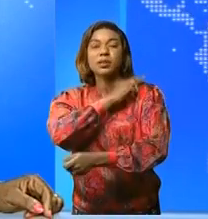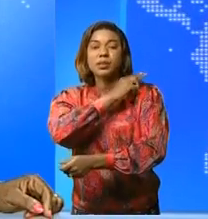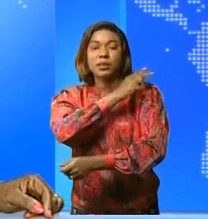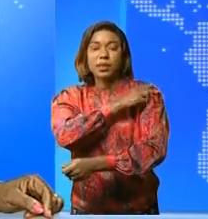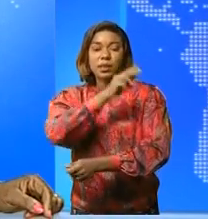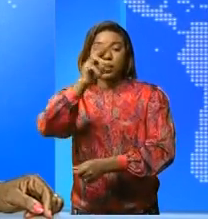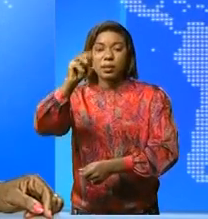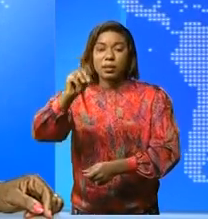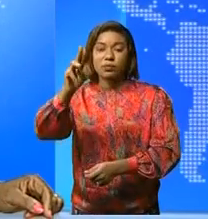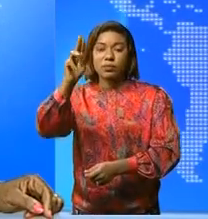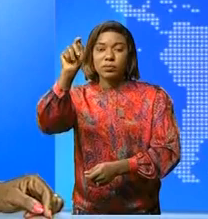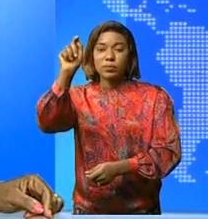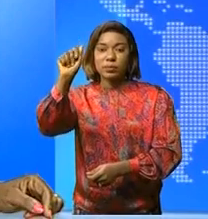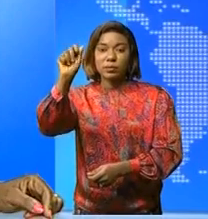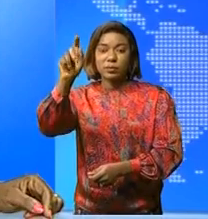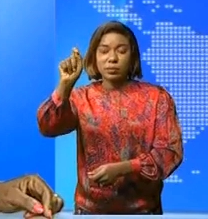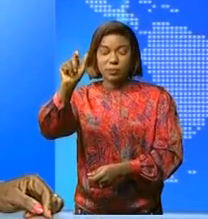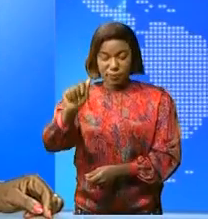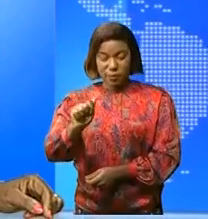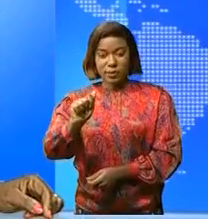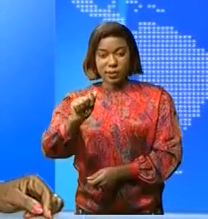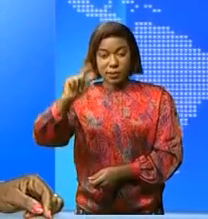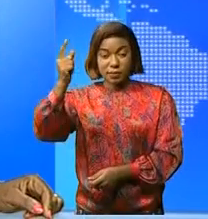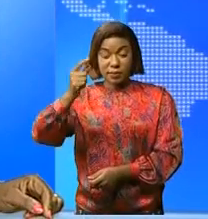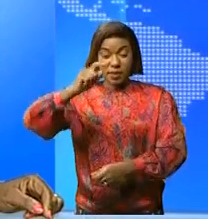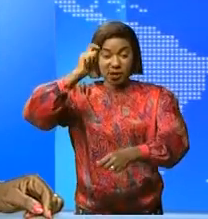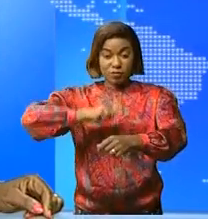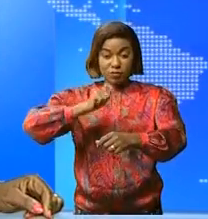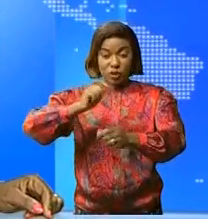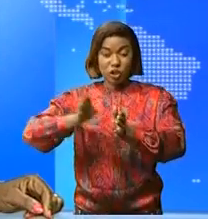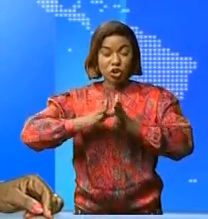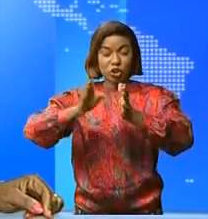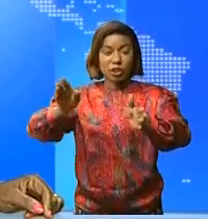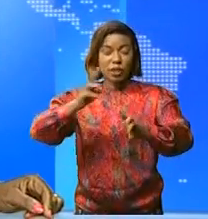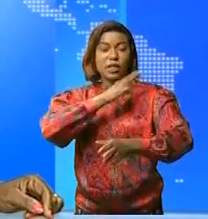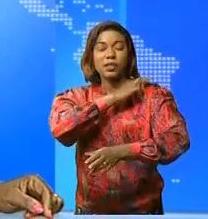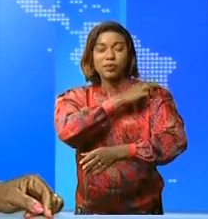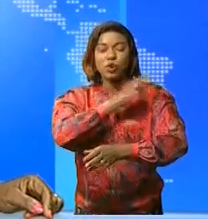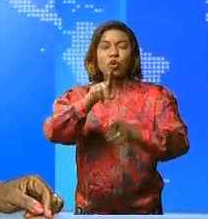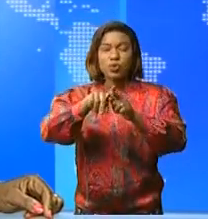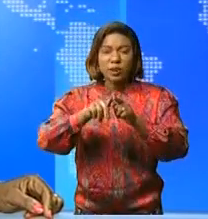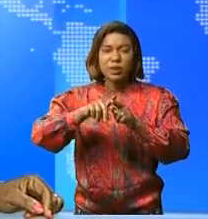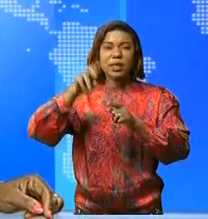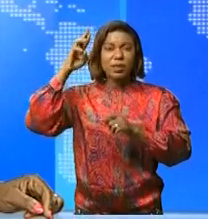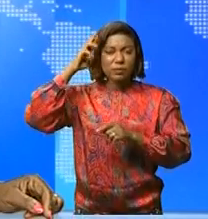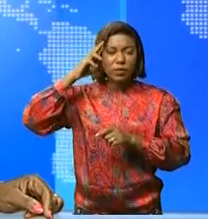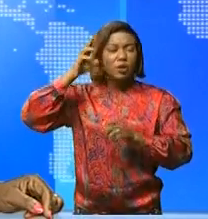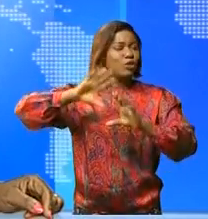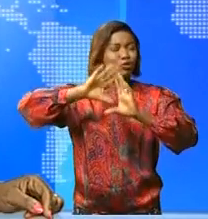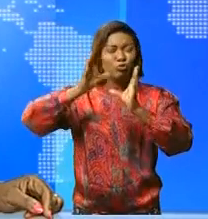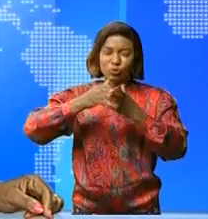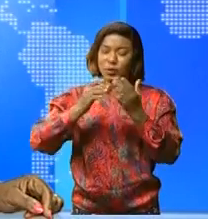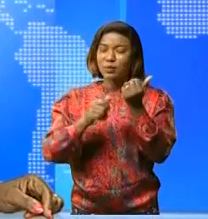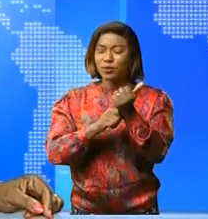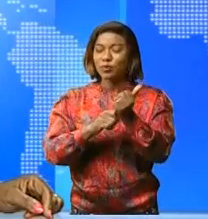Moutata, premier avocat général de forces armées de la République démocratique du Congo. L'auteur interpelle toutes les couches sociales